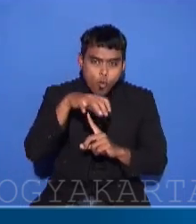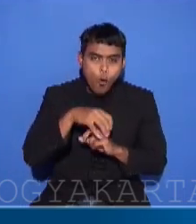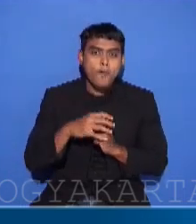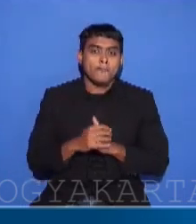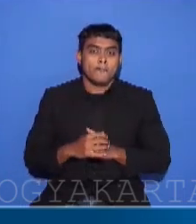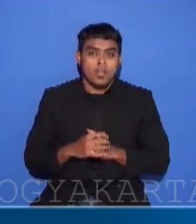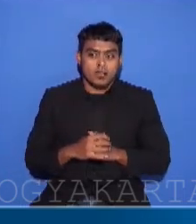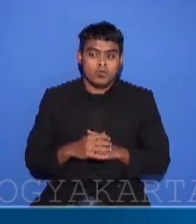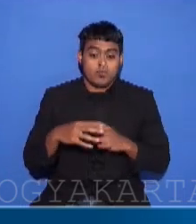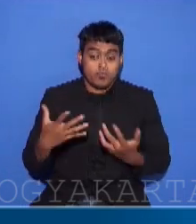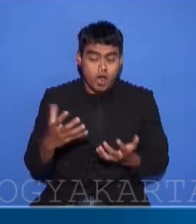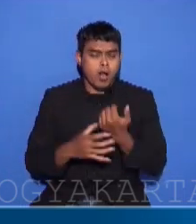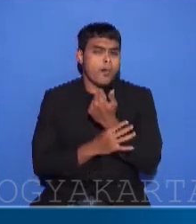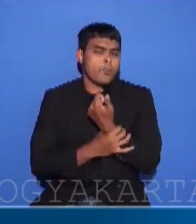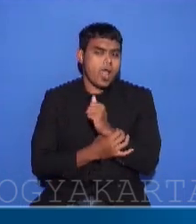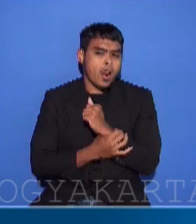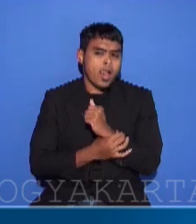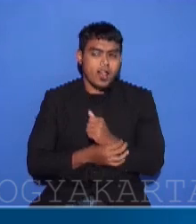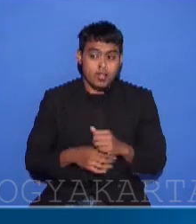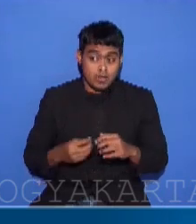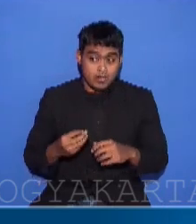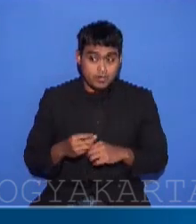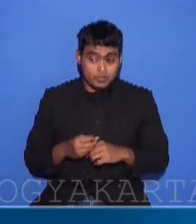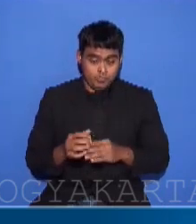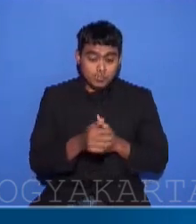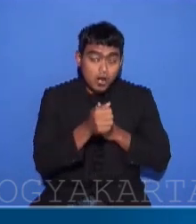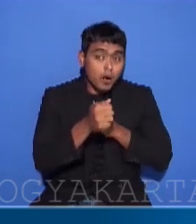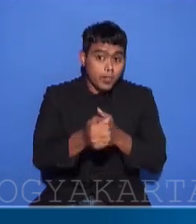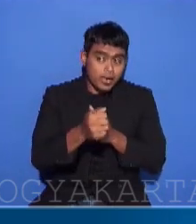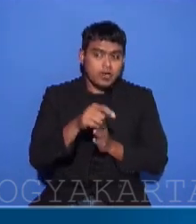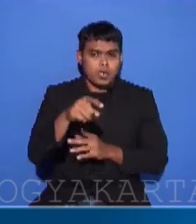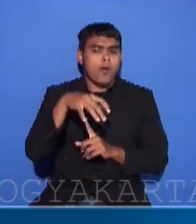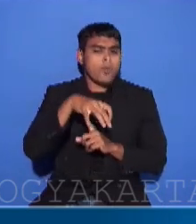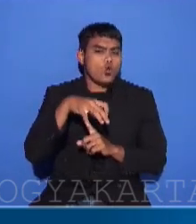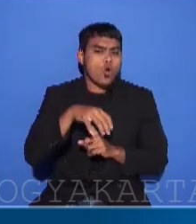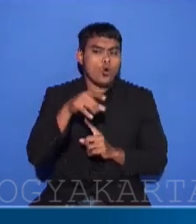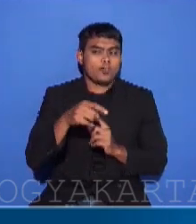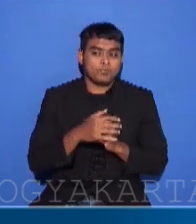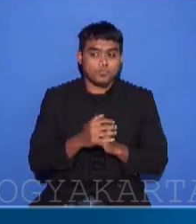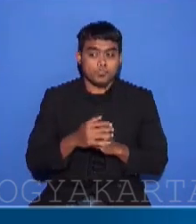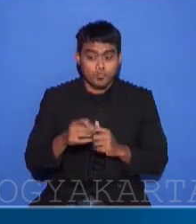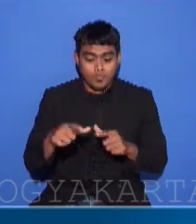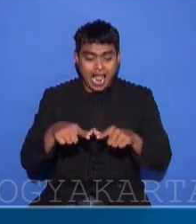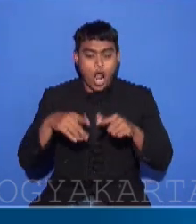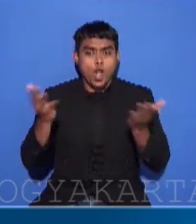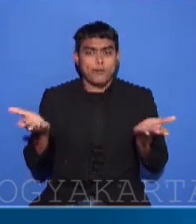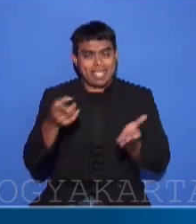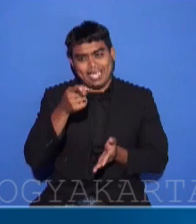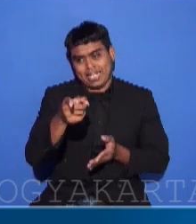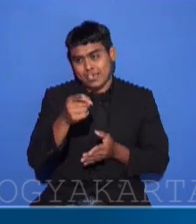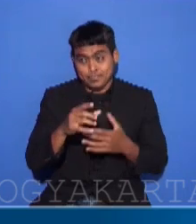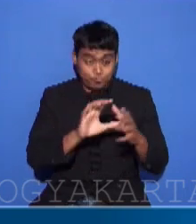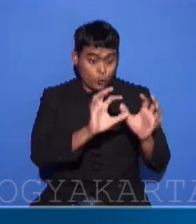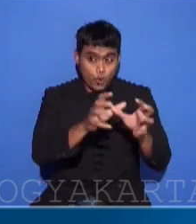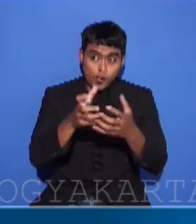Ngablak Magelang Jawa Tengah pimpinan pondok pesantren k Hwan yang juga alumni gu du mengapresiasi